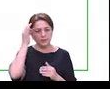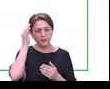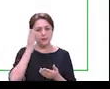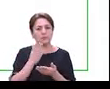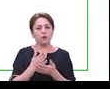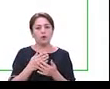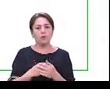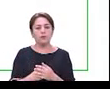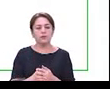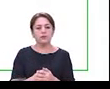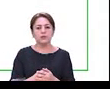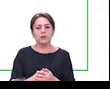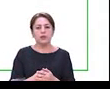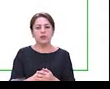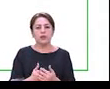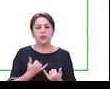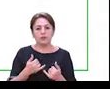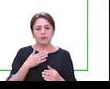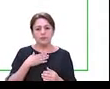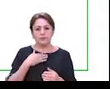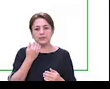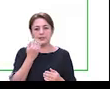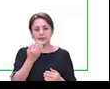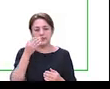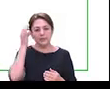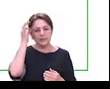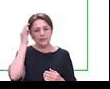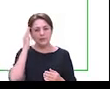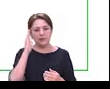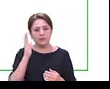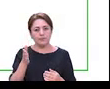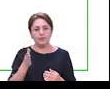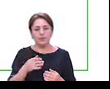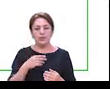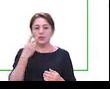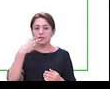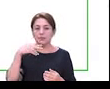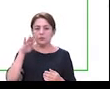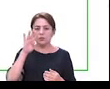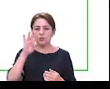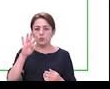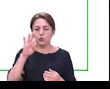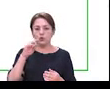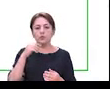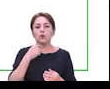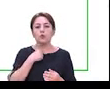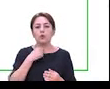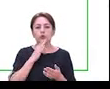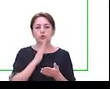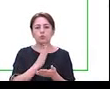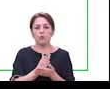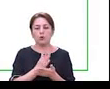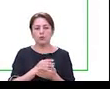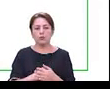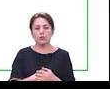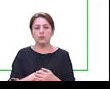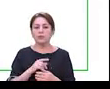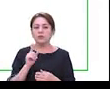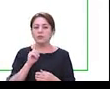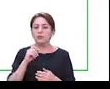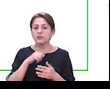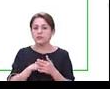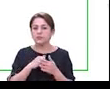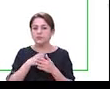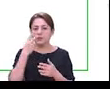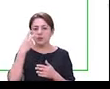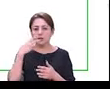Yodingizdami? Keling, men sizga eslataman. 24 ta tovush bor. Nega